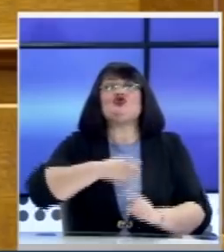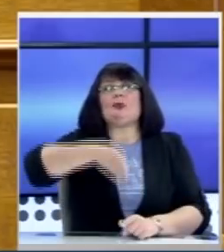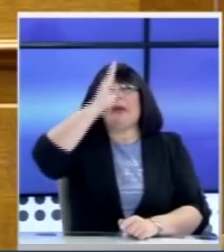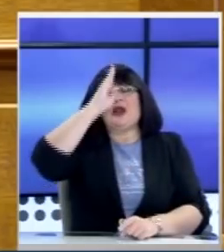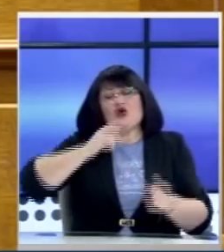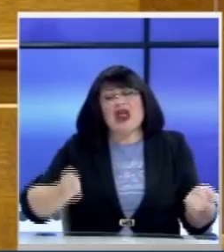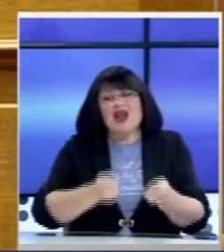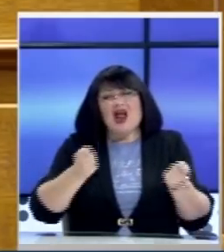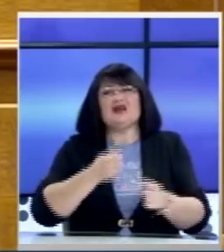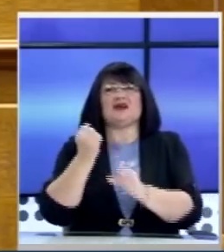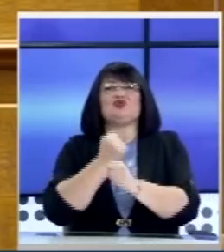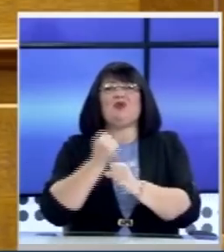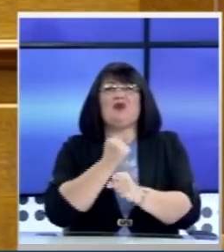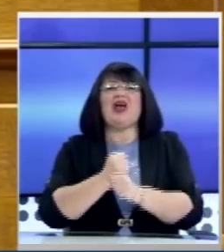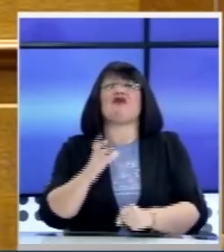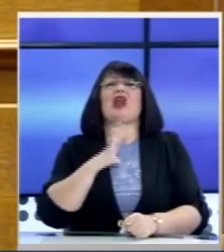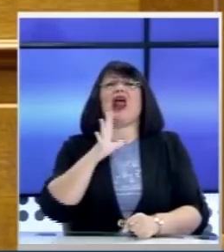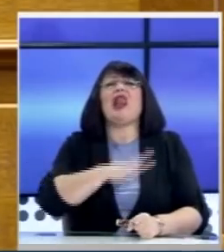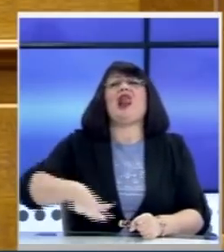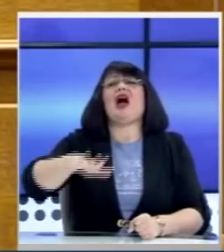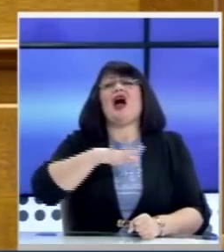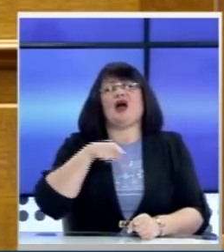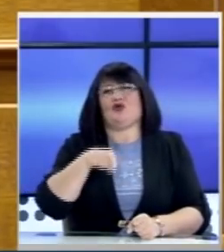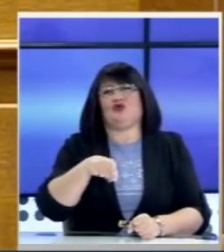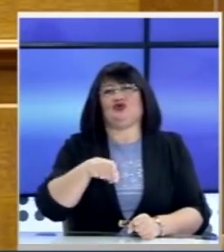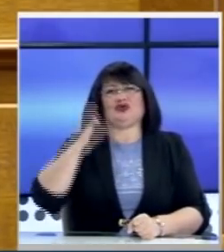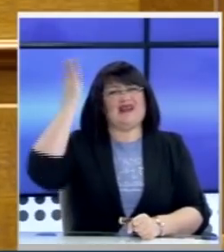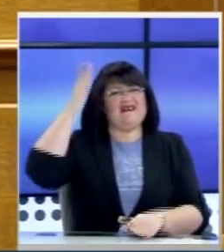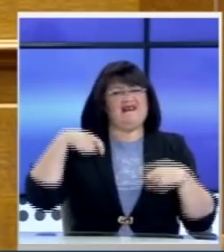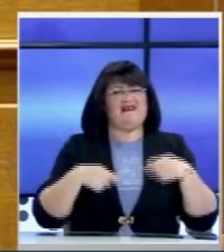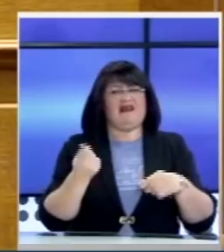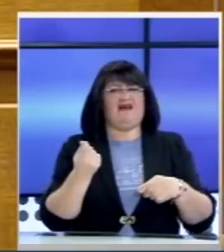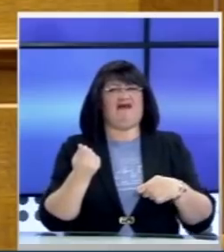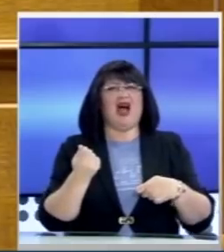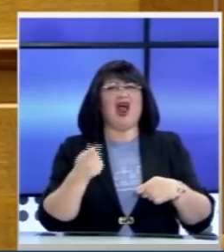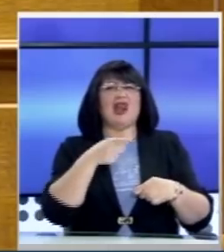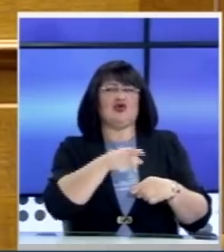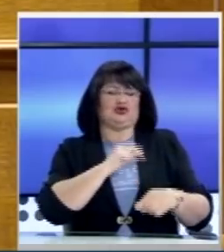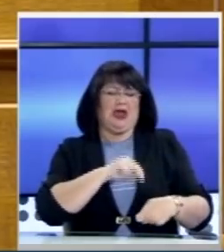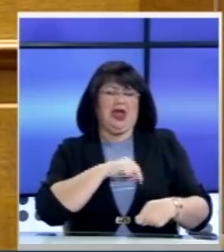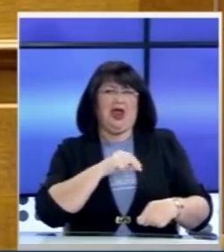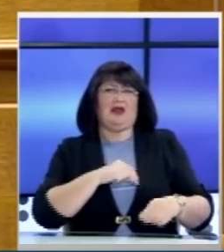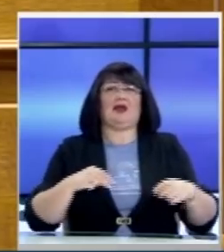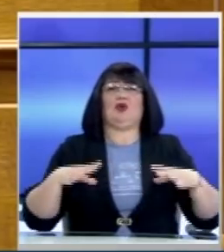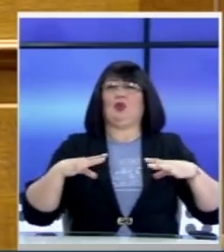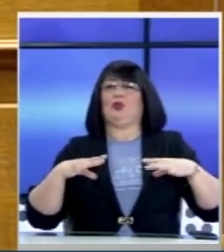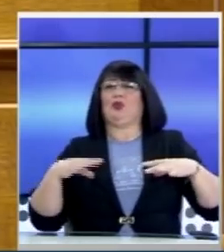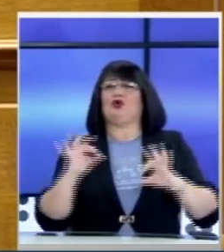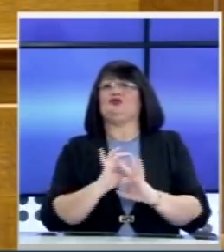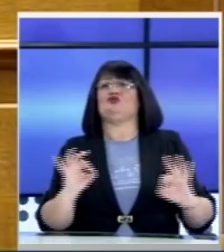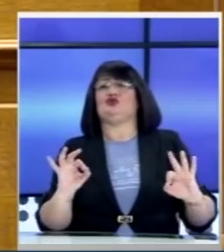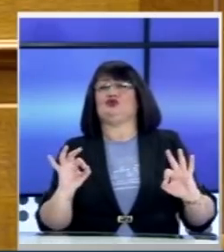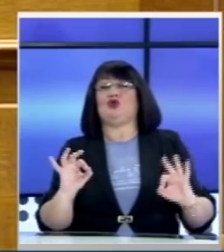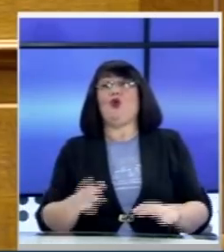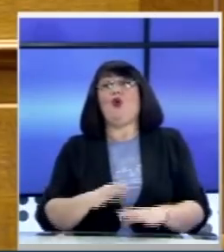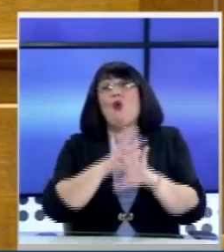εργατική τάξη, το λαό, για να βγάζει, να τη βγάζει καθαρή το κεφάλαιο και τα ματωμένα κέρδη του. Από όπου κι αν το